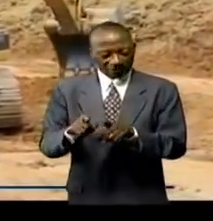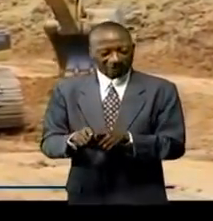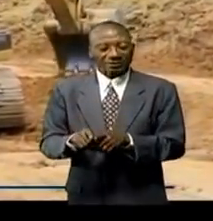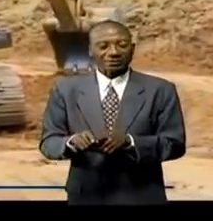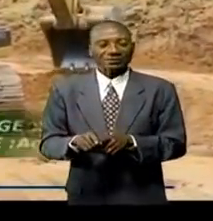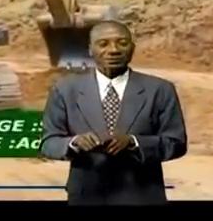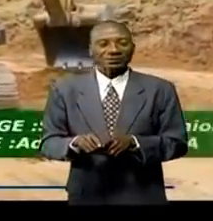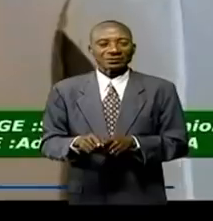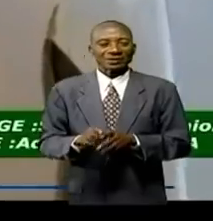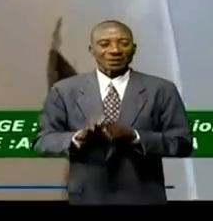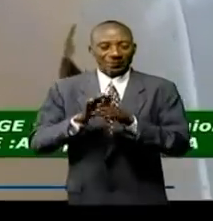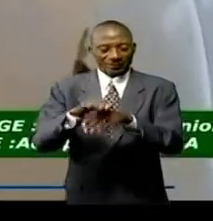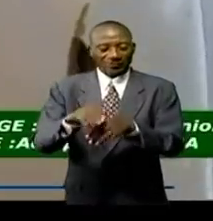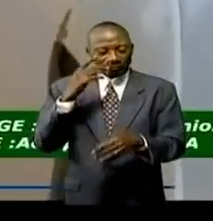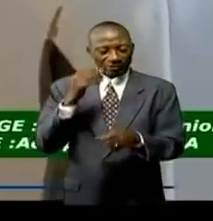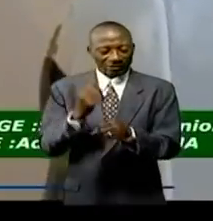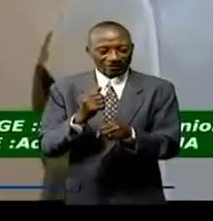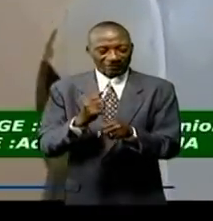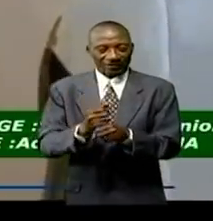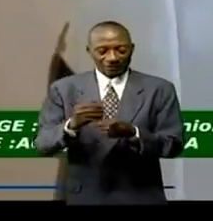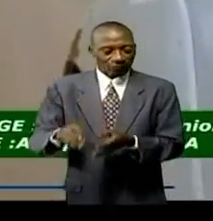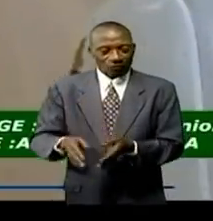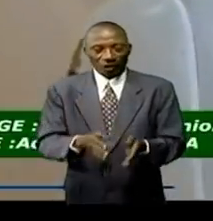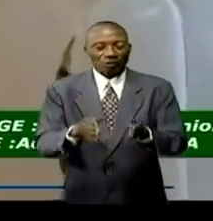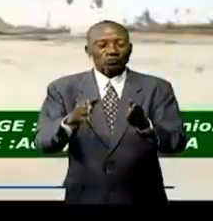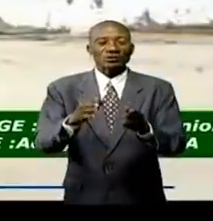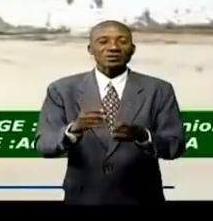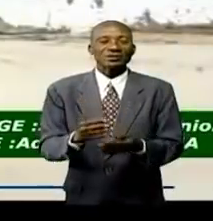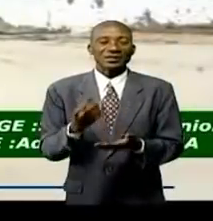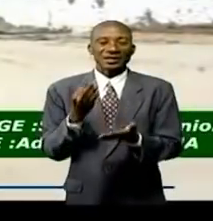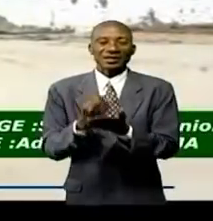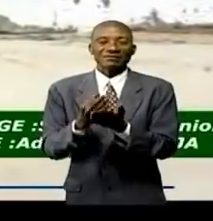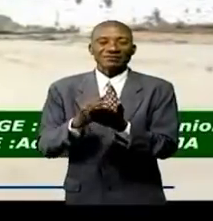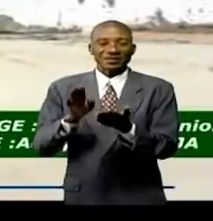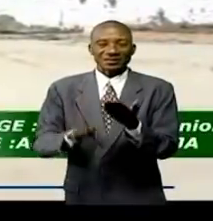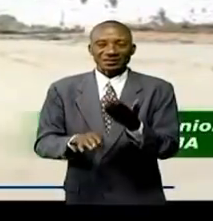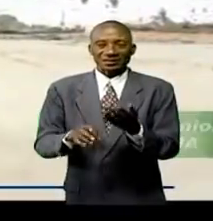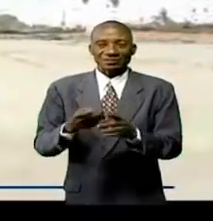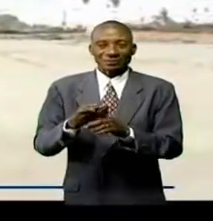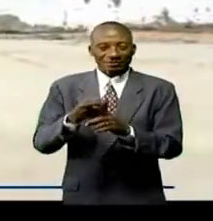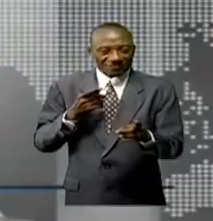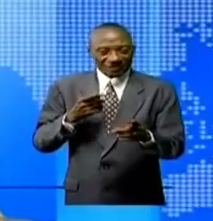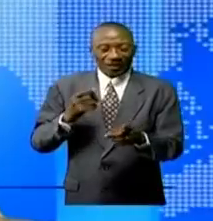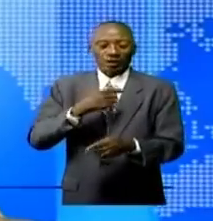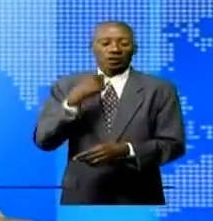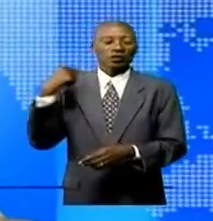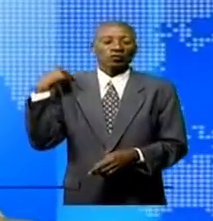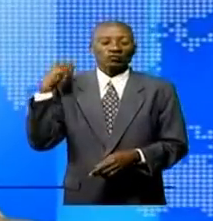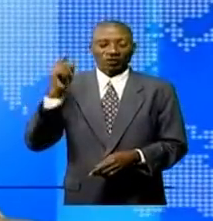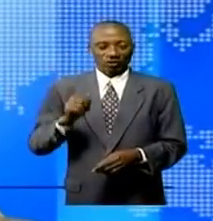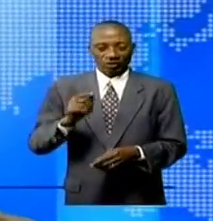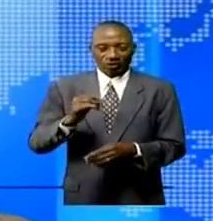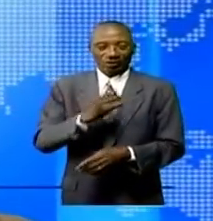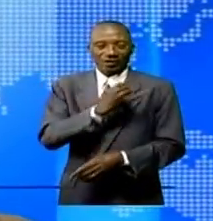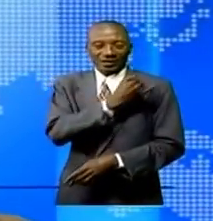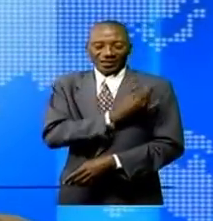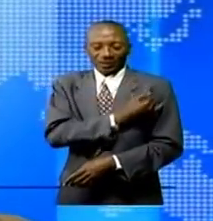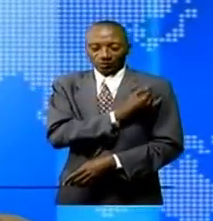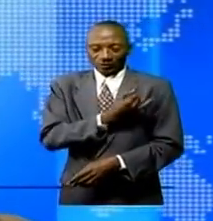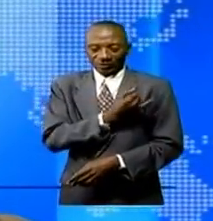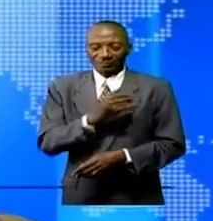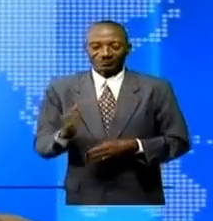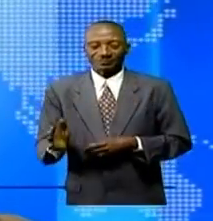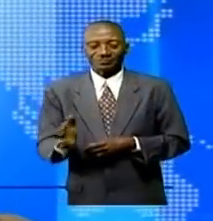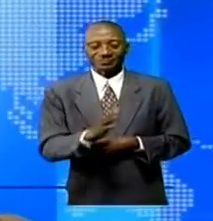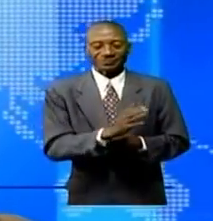tronçon Bounia-Maagi de la RN27 grâce au financement du gouvernement militaire de l'Ituri. Le gouverneur